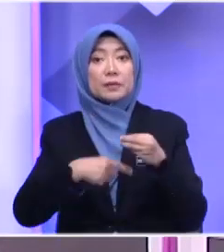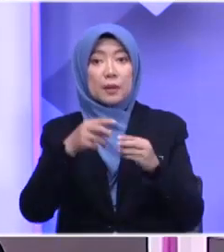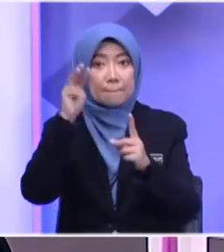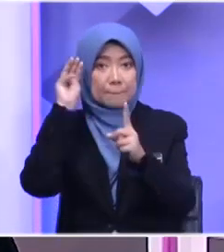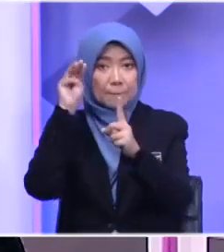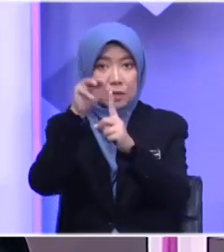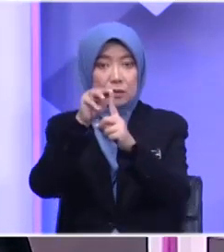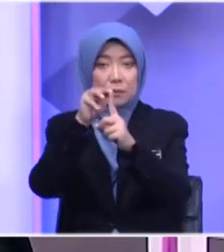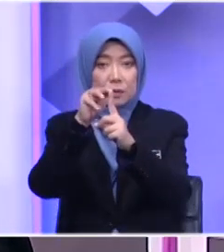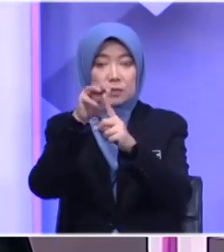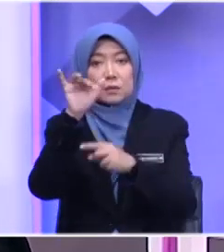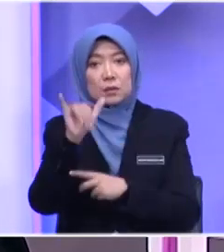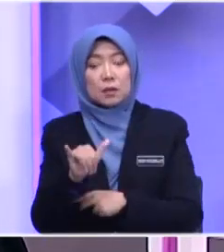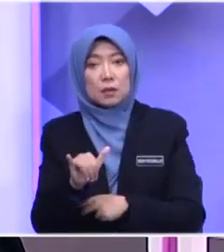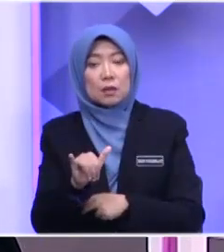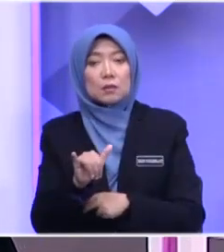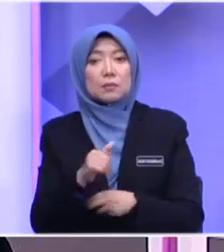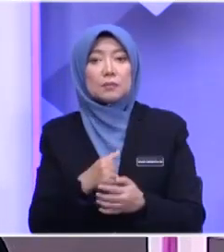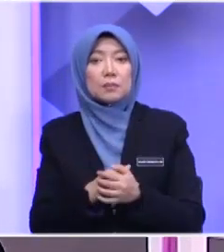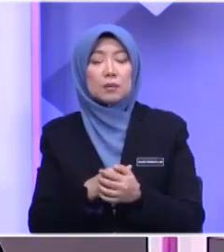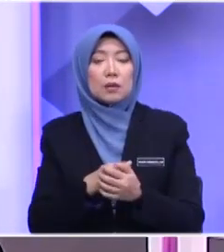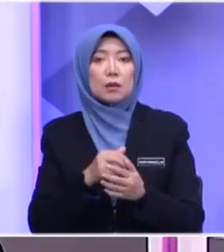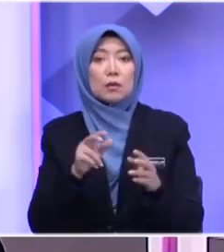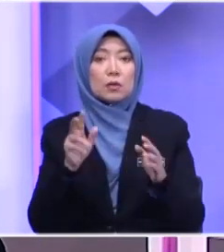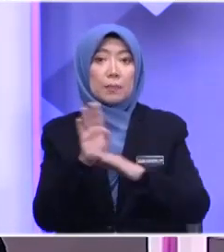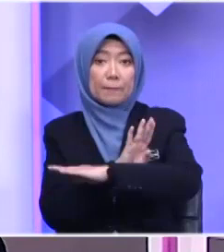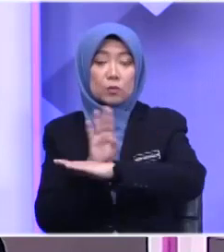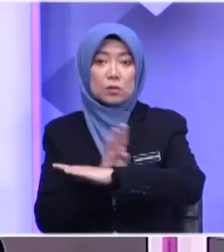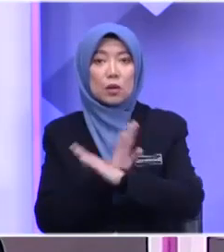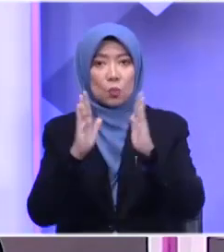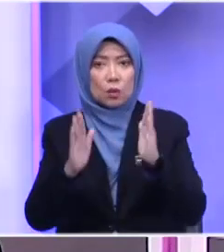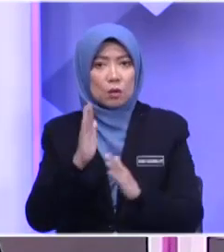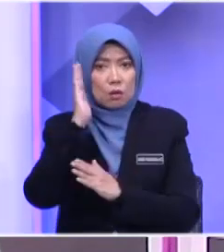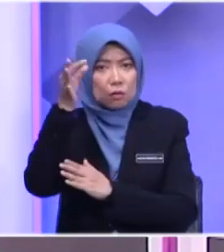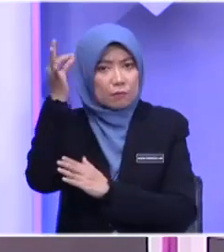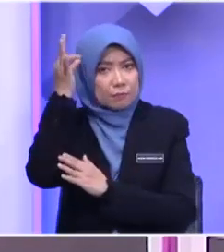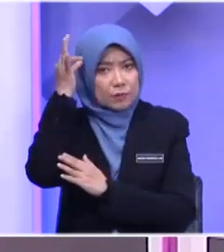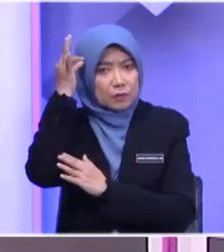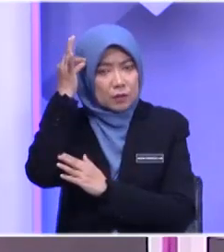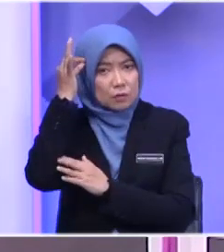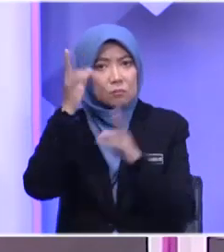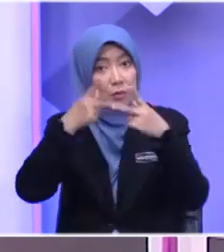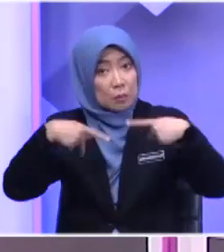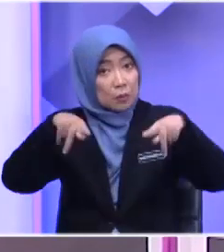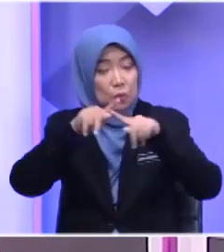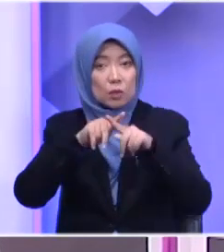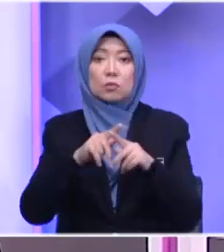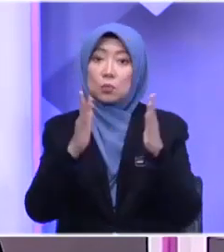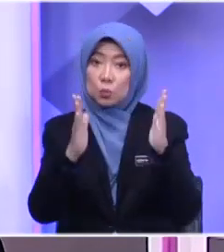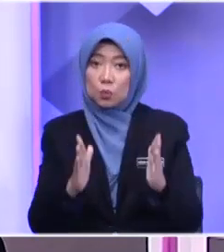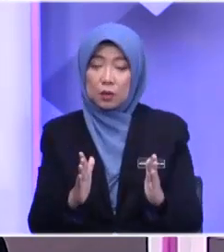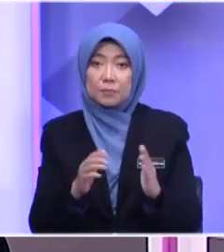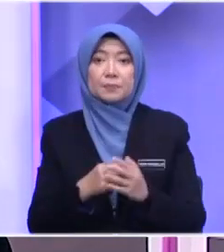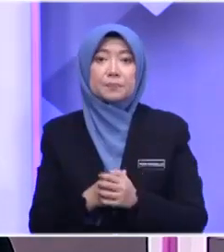oke ya mainnya Usahawan dia akan memikirkan memuaskan tepung memenuhi keperluan dan kehendak pelanggan